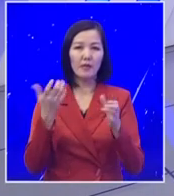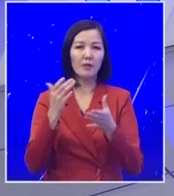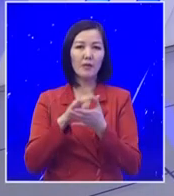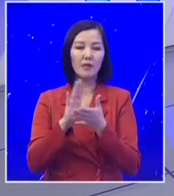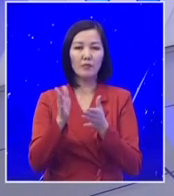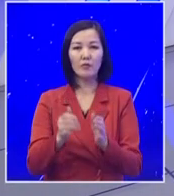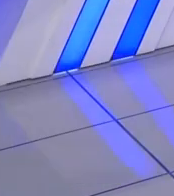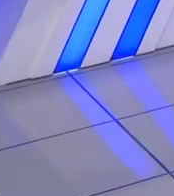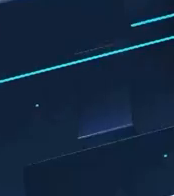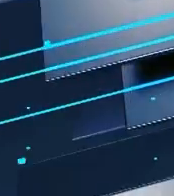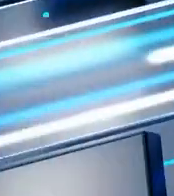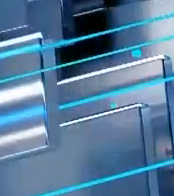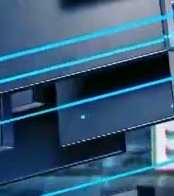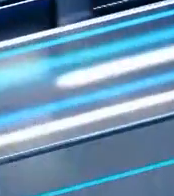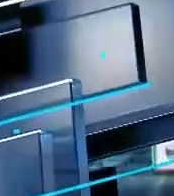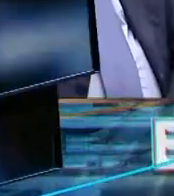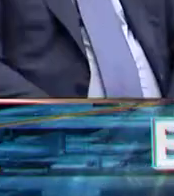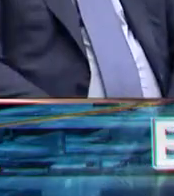аңдатпа.